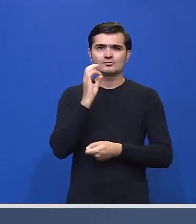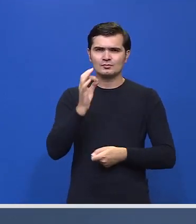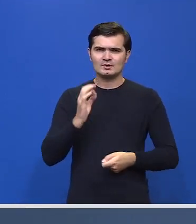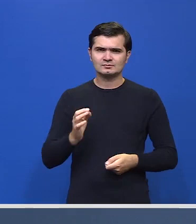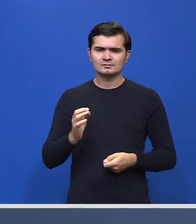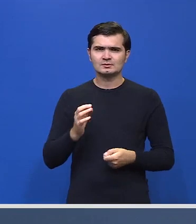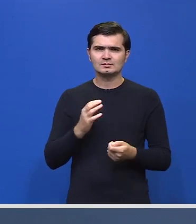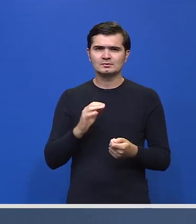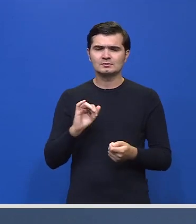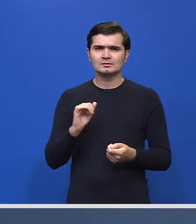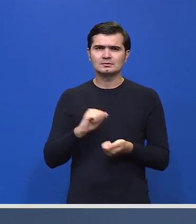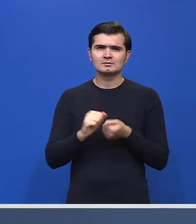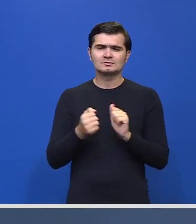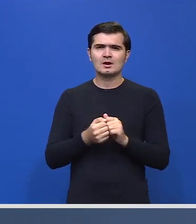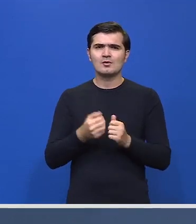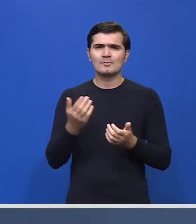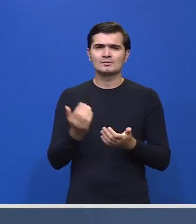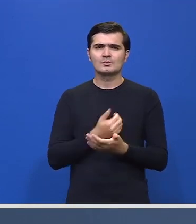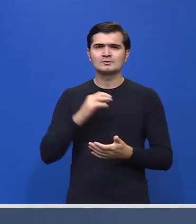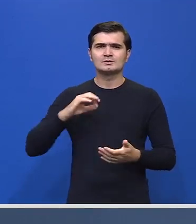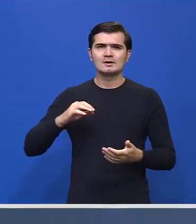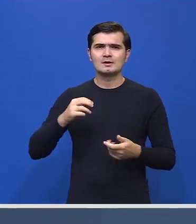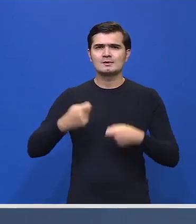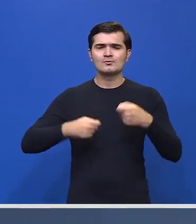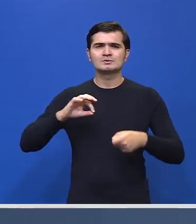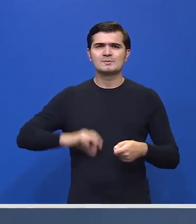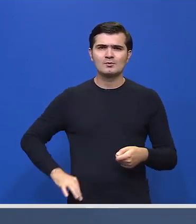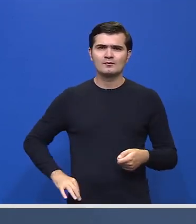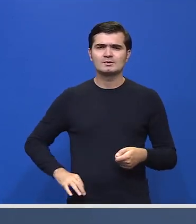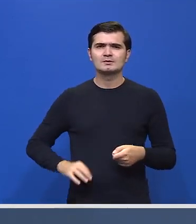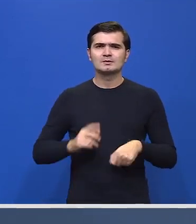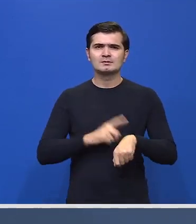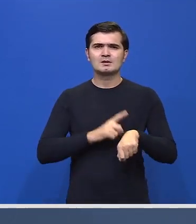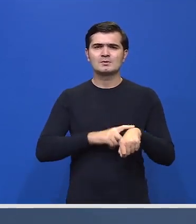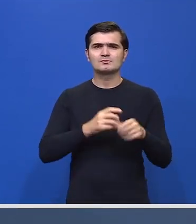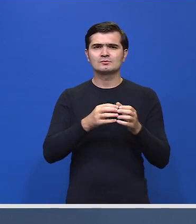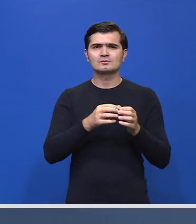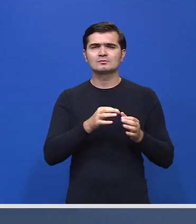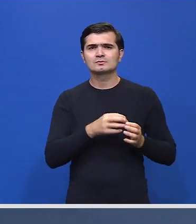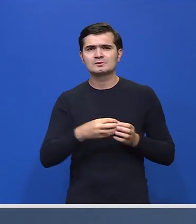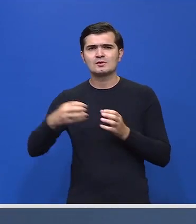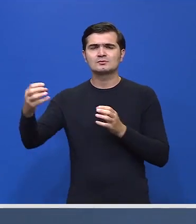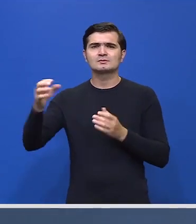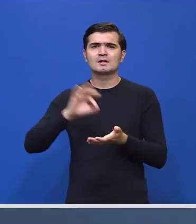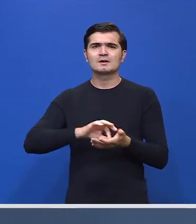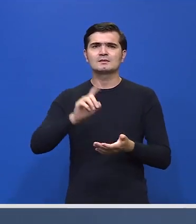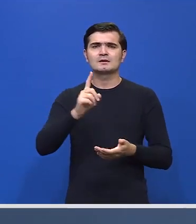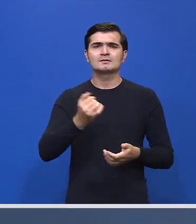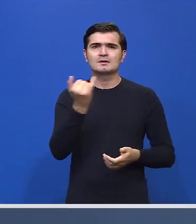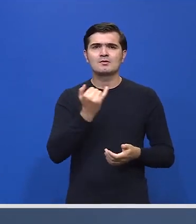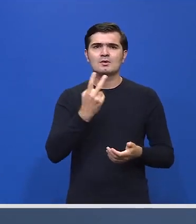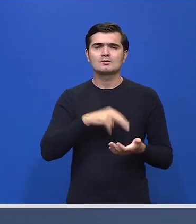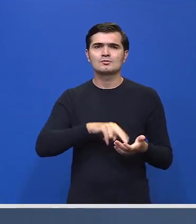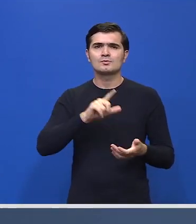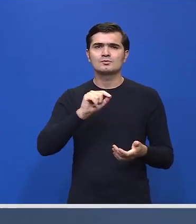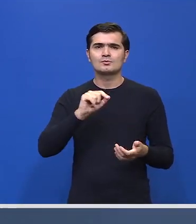sau a opțiunii pentru impozit pe profit a fost dus către data de 1